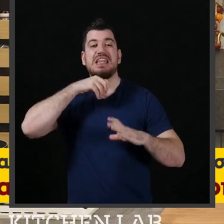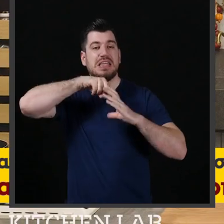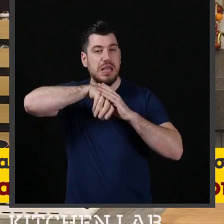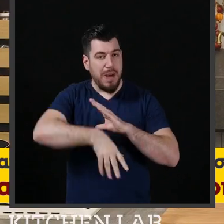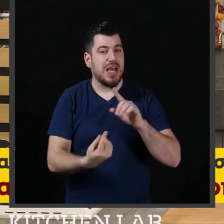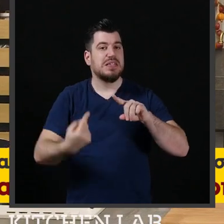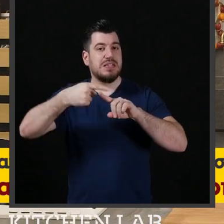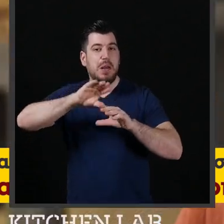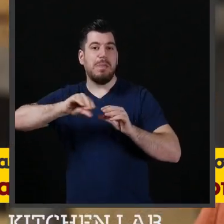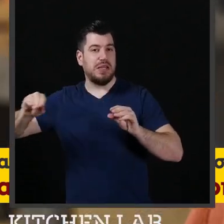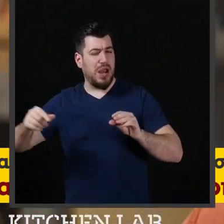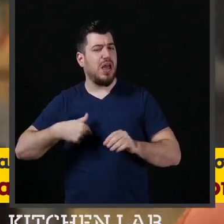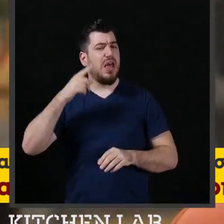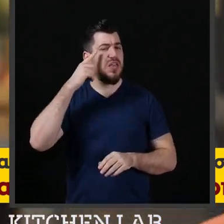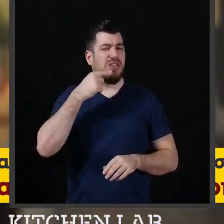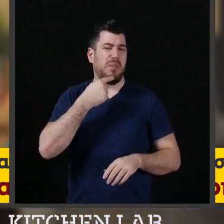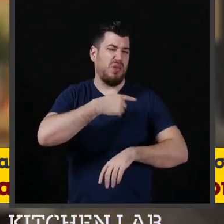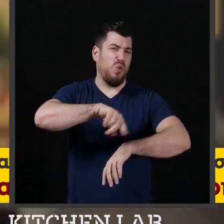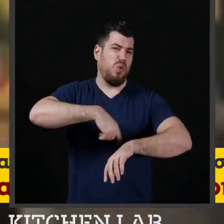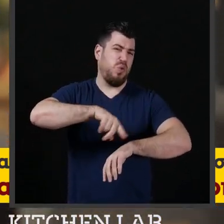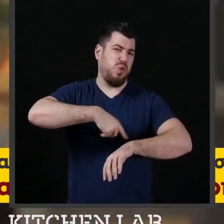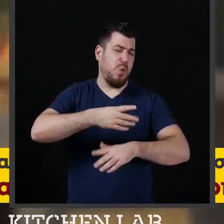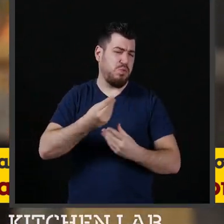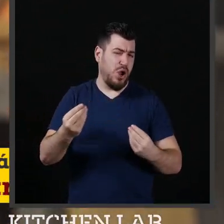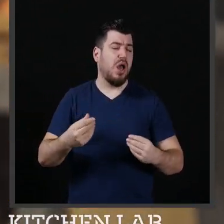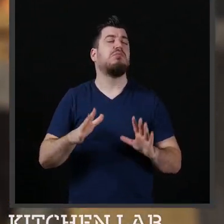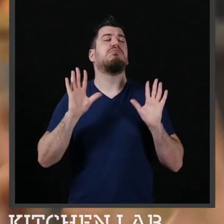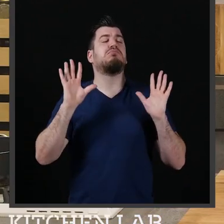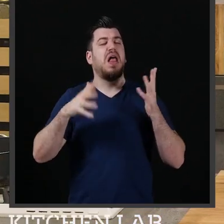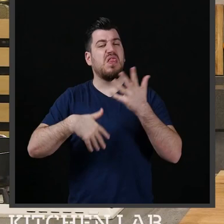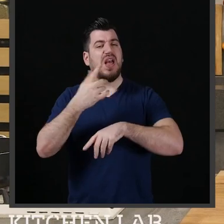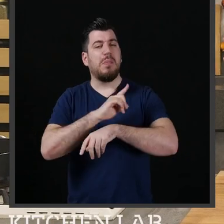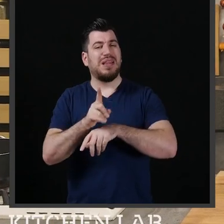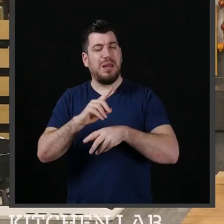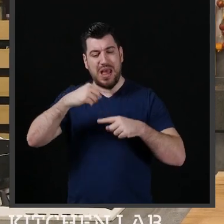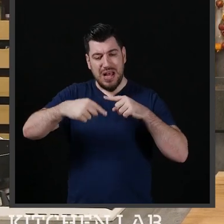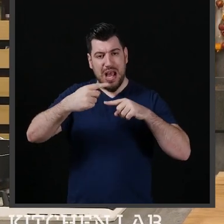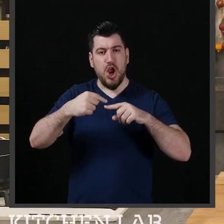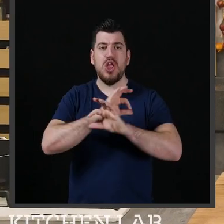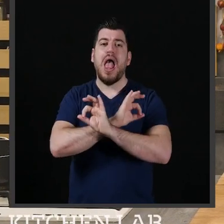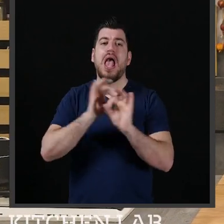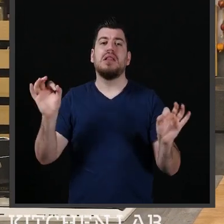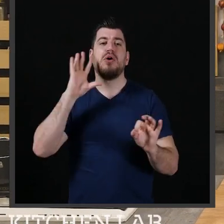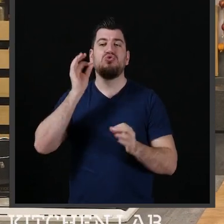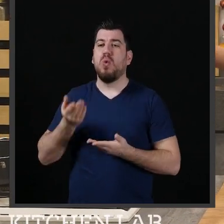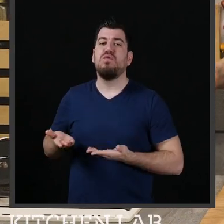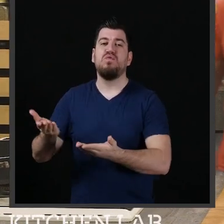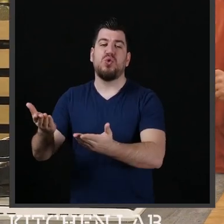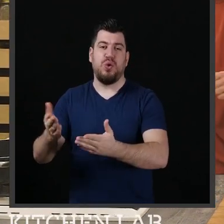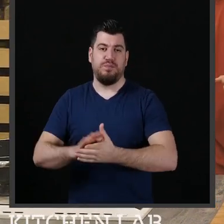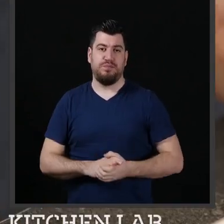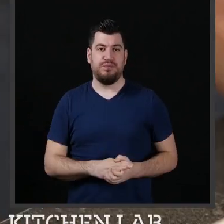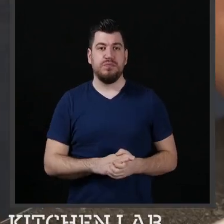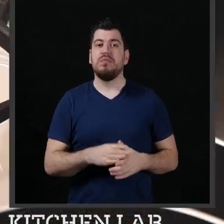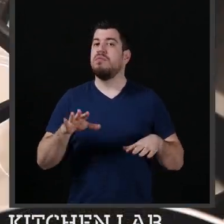ακούγονται πολλά και θα πείτε ότι είναι χρονοβόρα, αλλά πιστέψτε με, σε 15 λεπτά από τη στιγμή που ξεκινήσουμε, τα κανελόνια θα είναι έτοιμα για να μπουν μέσα στο φούρνο. Τώρα, ξεκινάμε